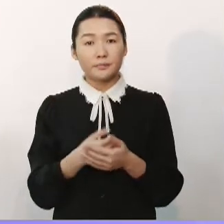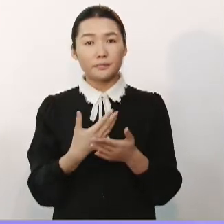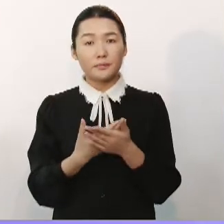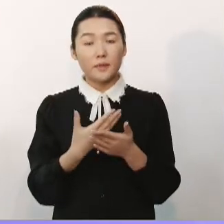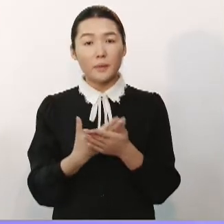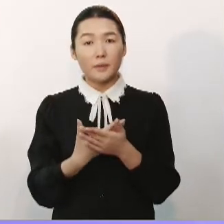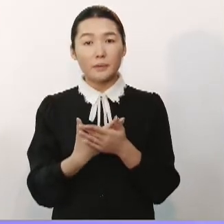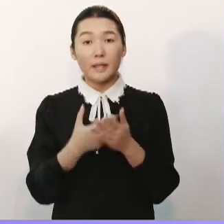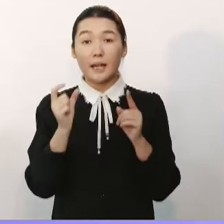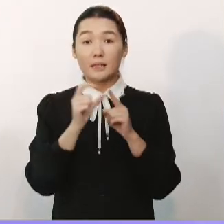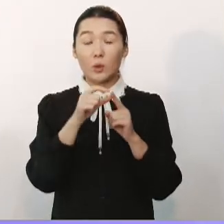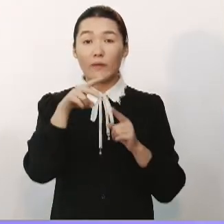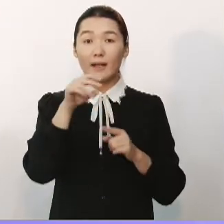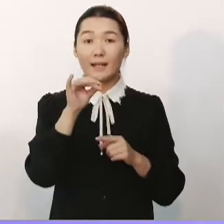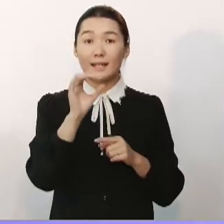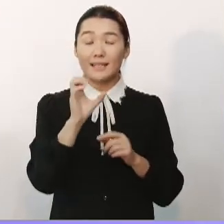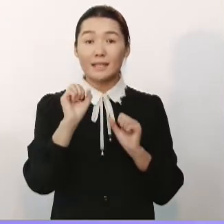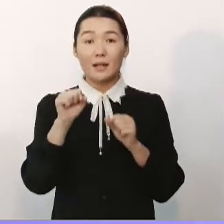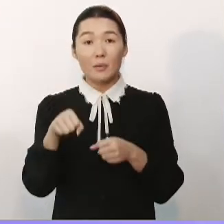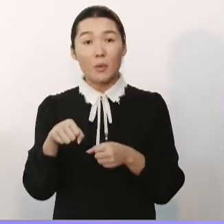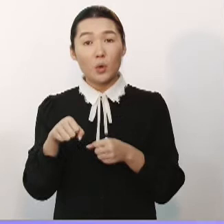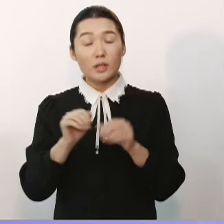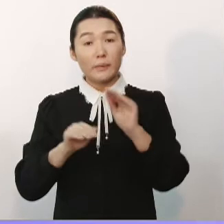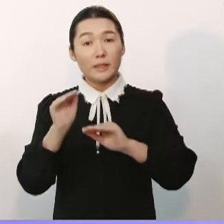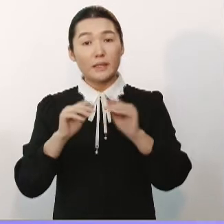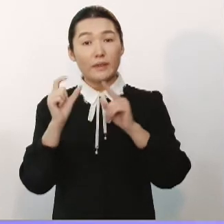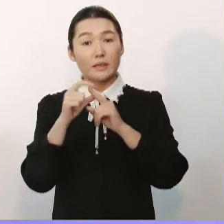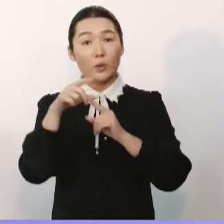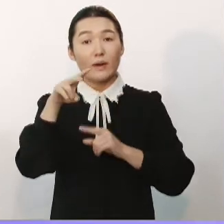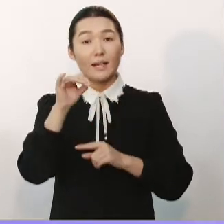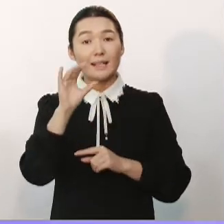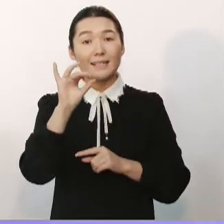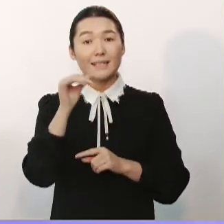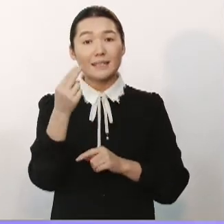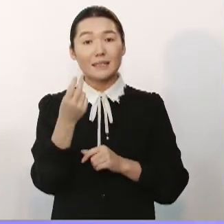Например, от слова «лис» можно образовать слово «лисица».